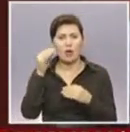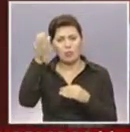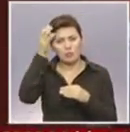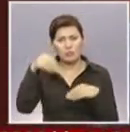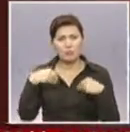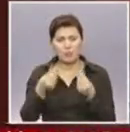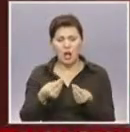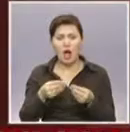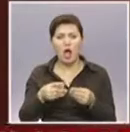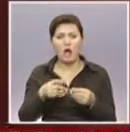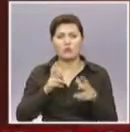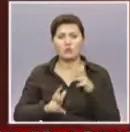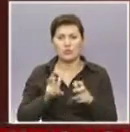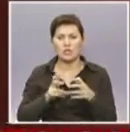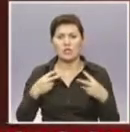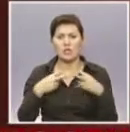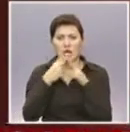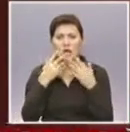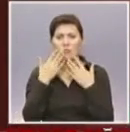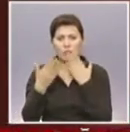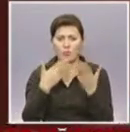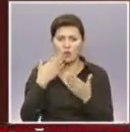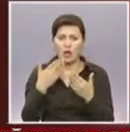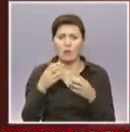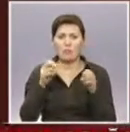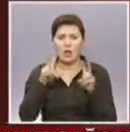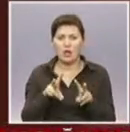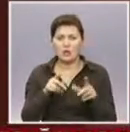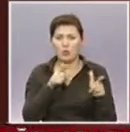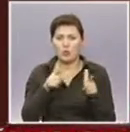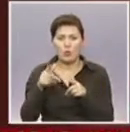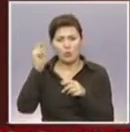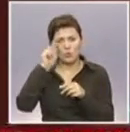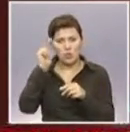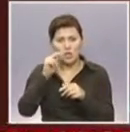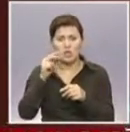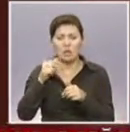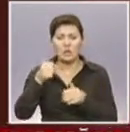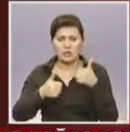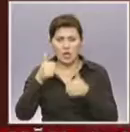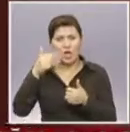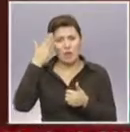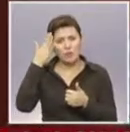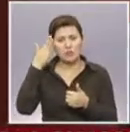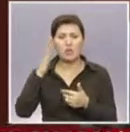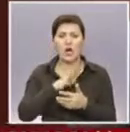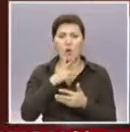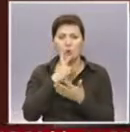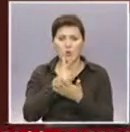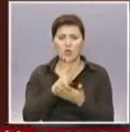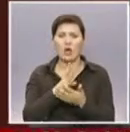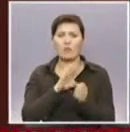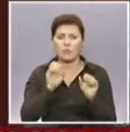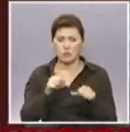арқылы студенттерді техникалық сұранысқа ие мамандықтарға оқуда да бәсекелестікке қабілетті көрсеткіштерге ие